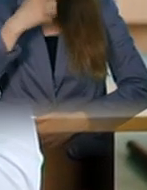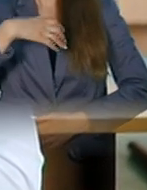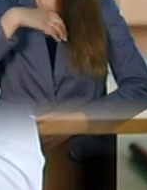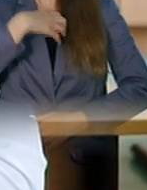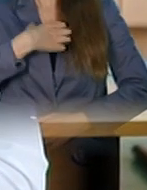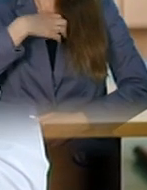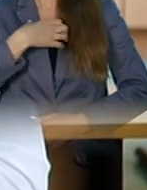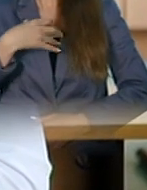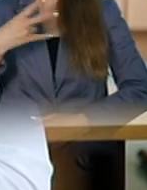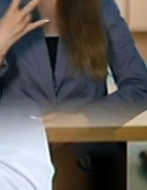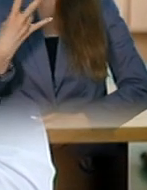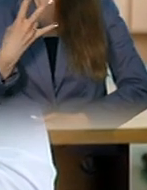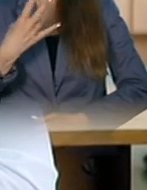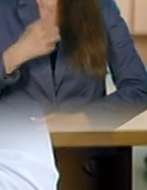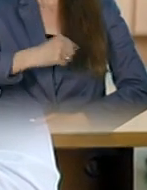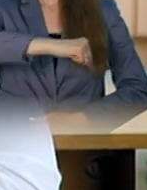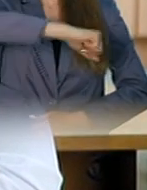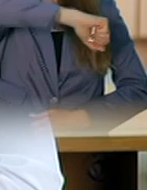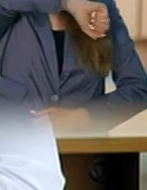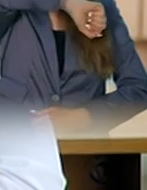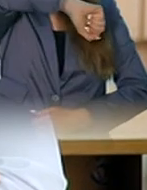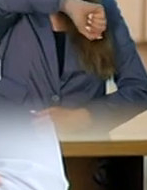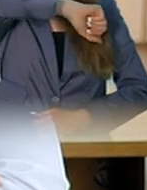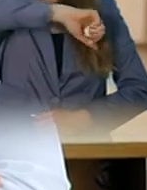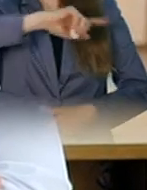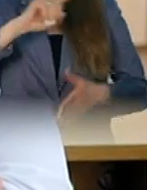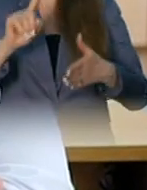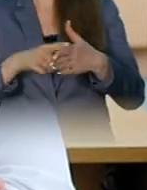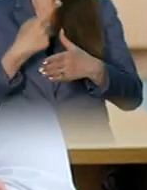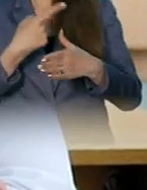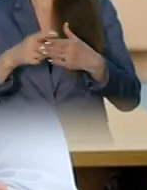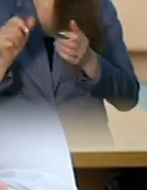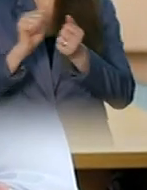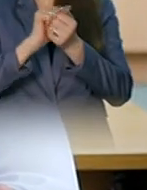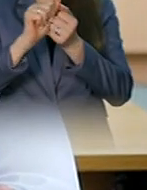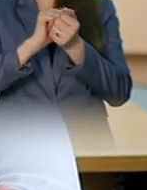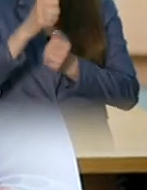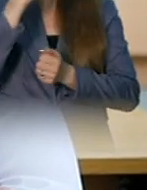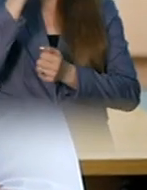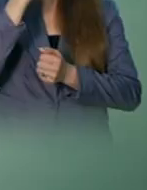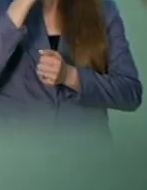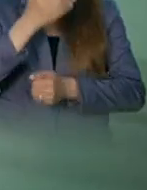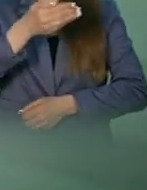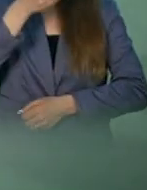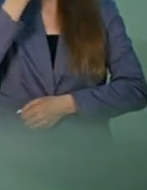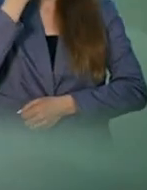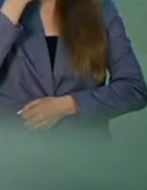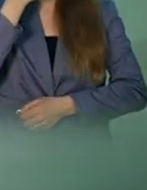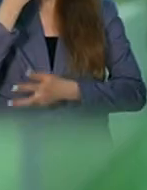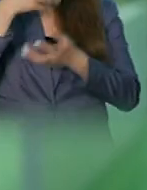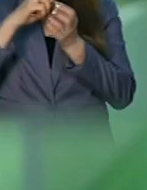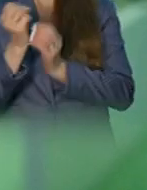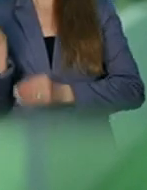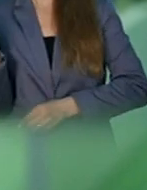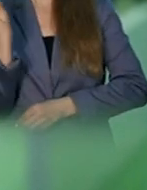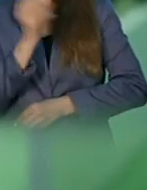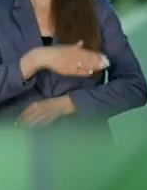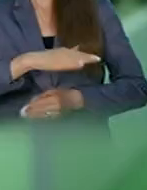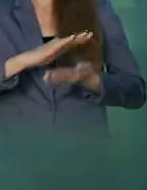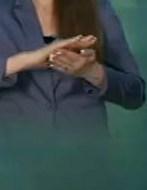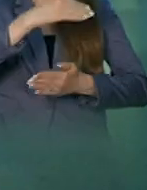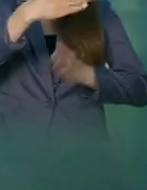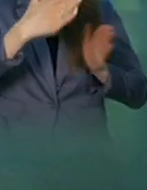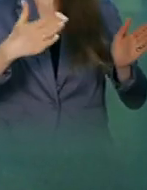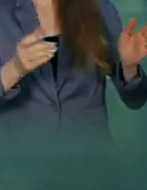Түшкіру немесе жетелу кезінде ауызды және мұрынды бүгілген шынтақпен немесе қағаз майлықпен жауып, кейін қағаз